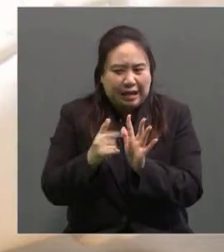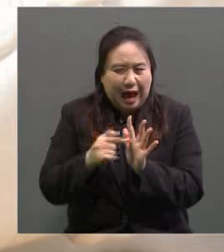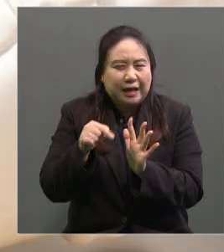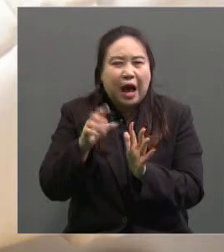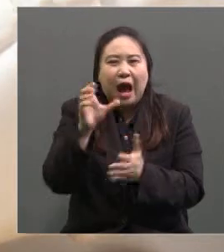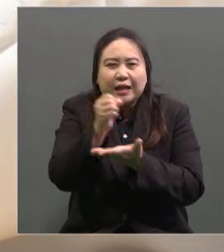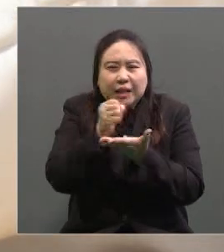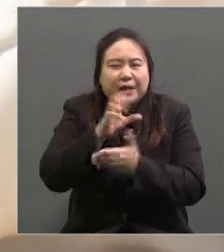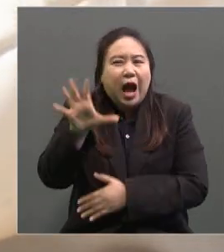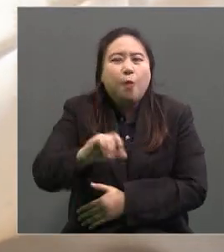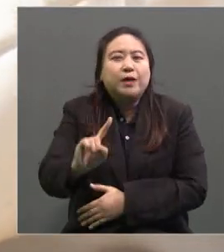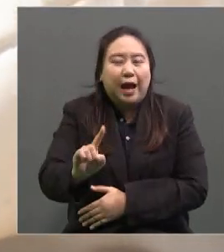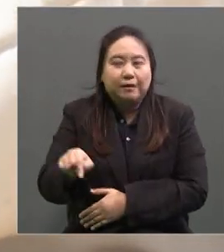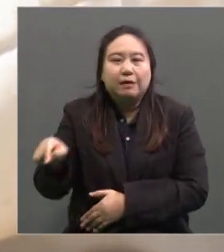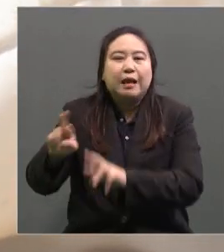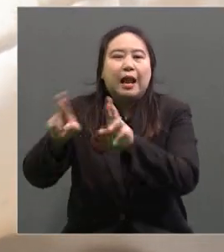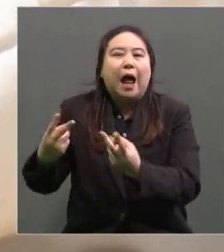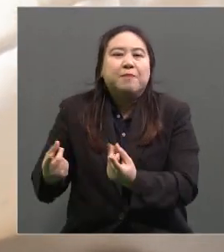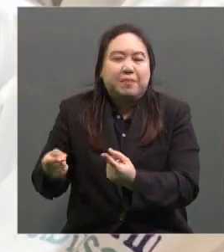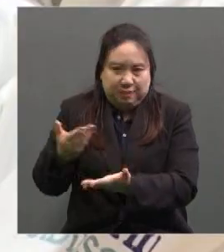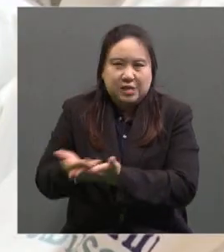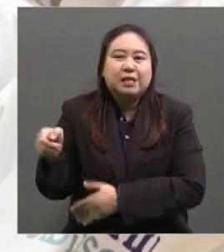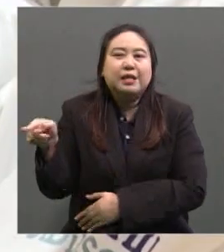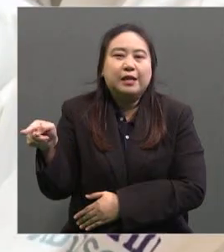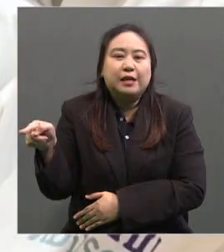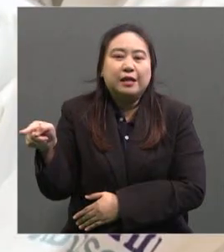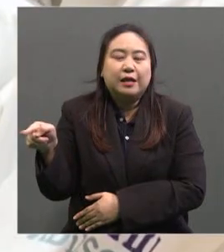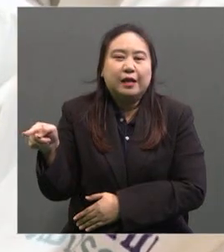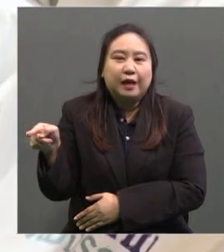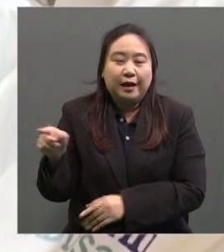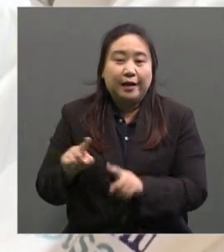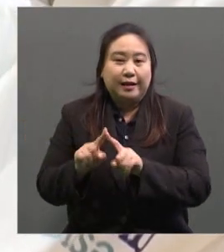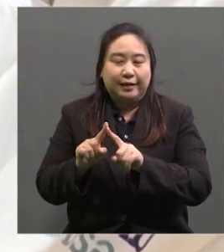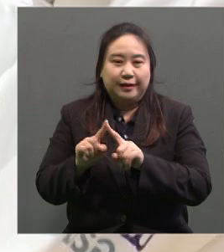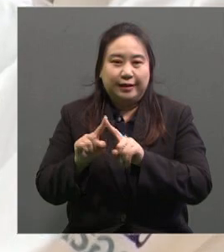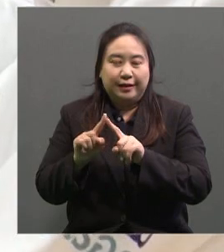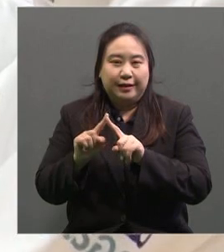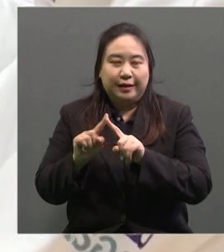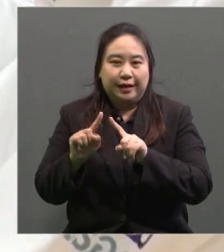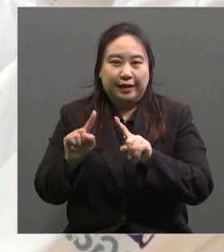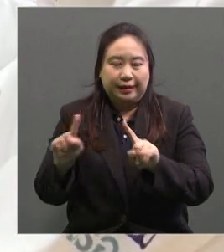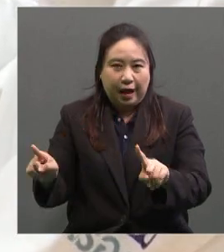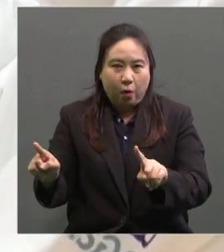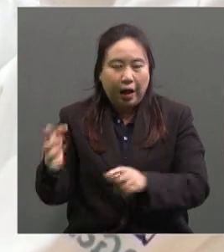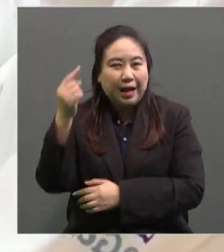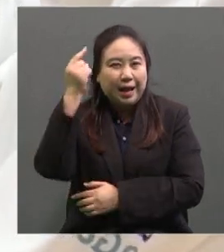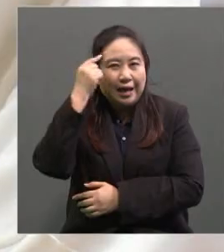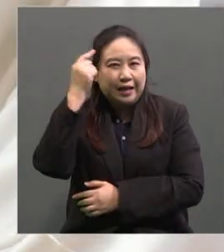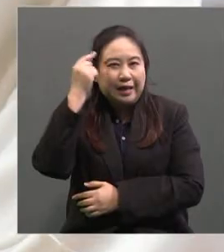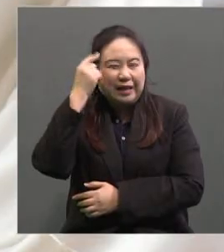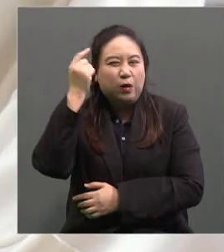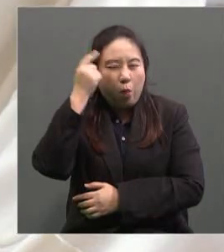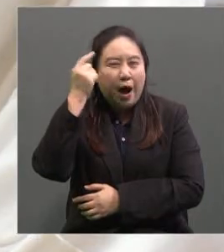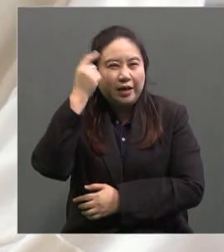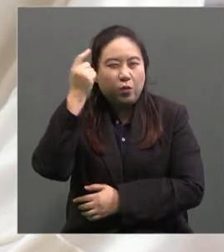ครับทีนี้คุณเอกภพสายไหต้องรอดเนี่ยเาเชื่อว่าเป็นสายของตำรวจที่ทำหน้าที่ส่งยายแล้วก็ชี้เป้าให้ตำรวจเนี่ยมา